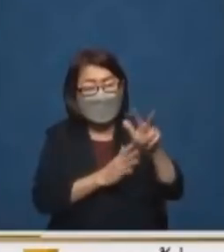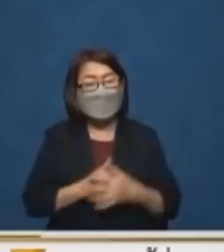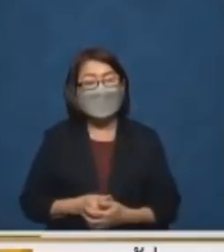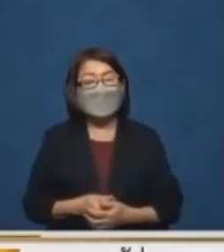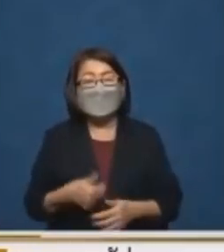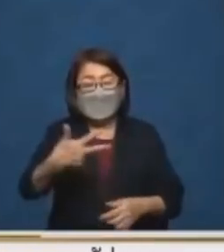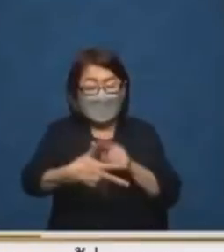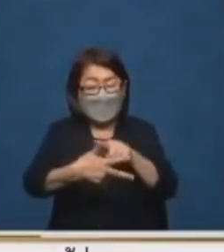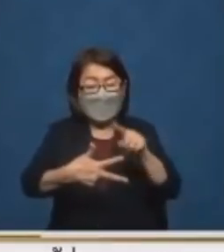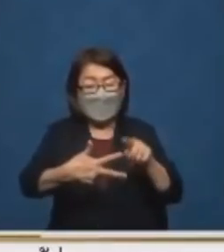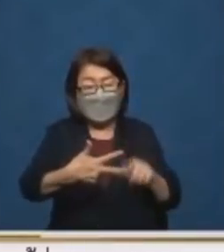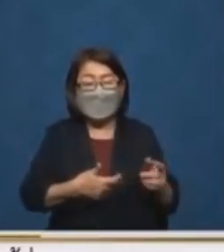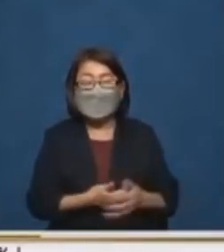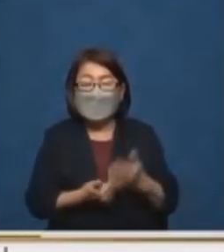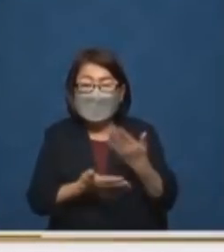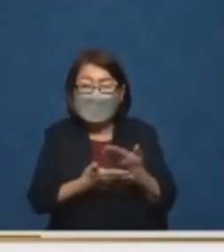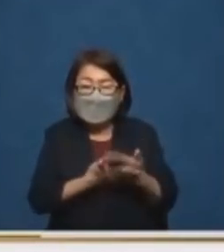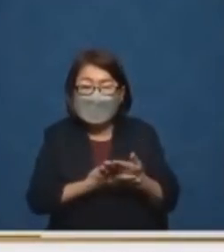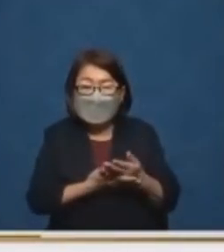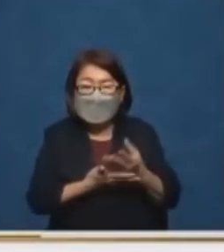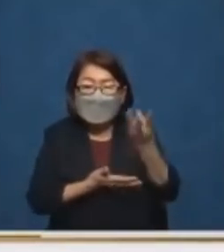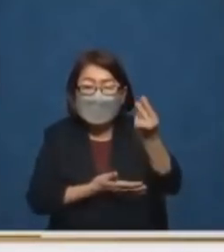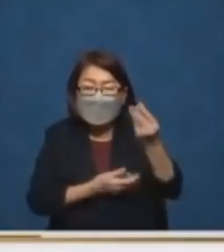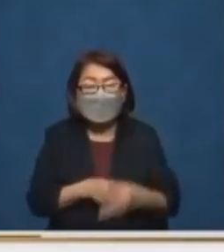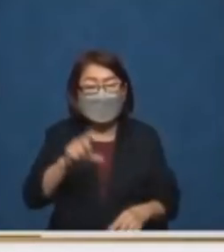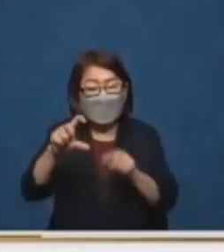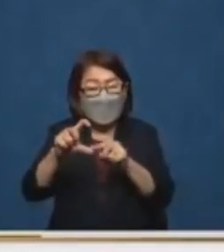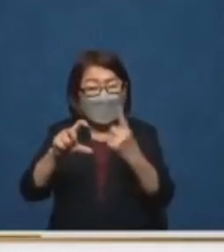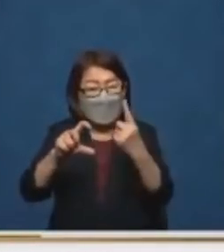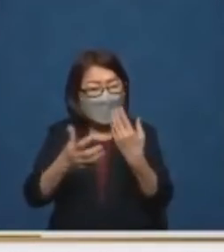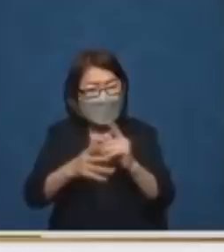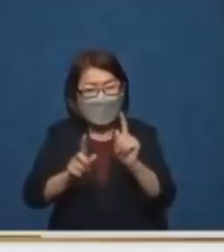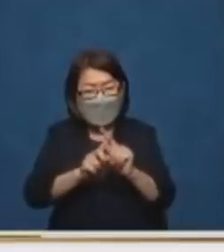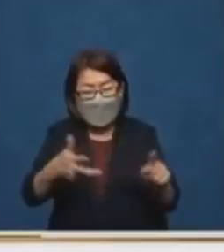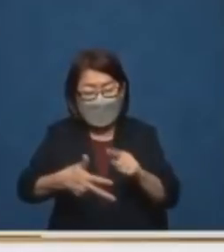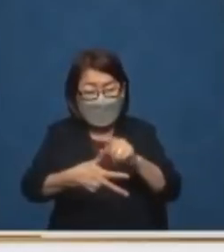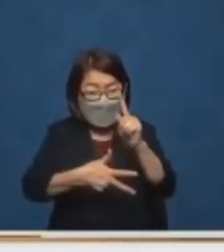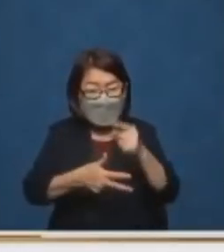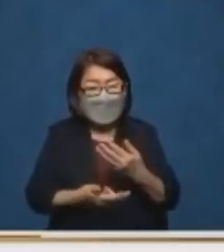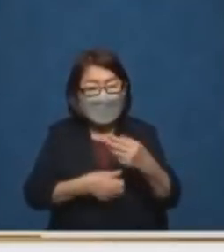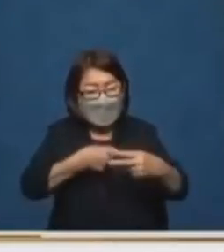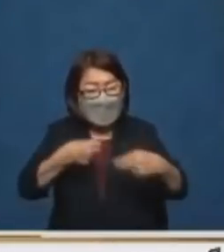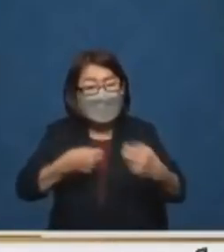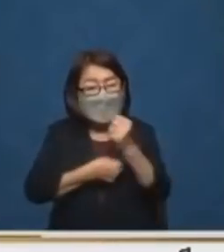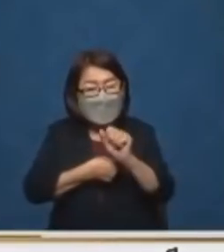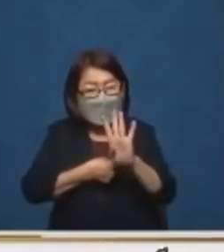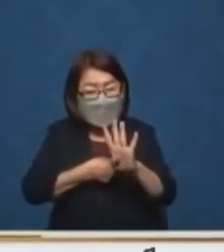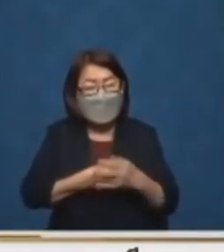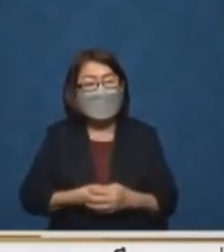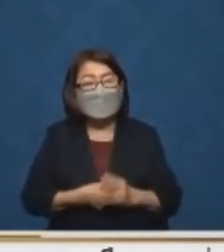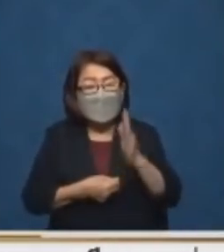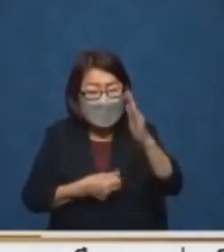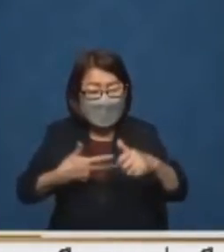บริษัทคิดราคาค่าวัซีนอยู่ในราคาที่ต่างกันครั้งท 1 คิด 14 เหรียญครั้ง